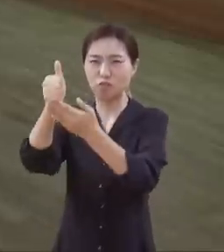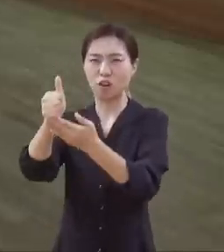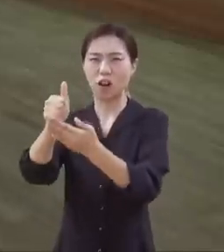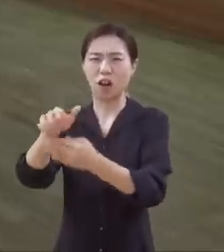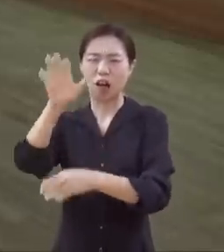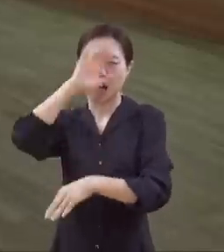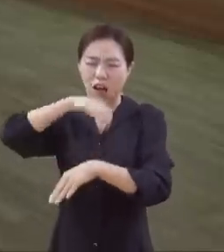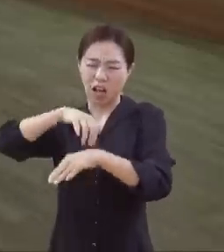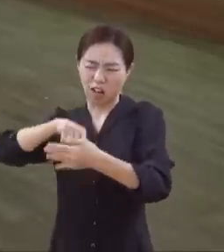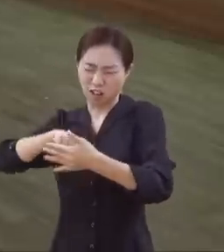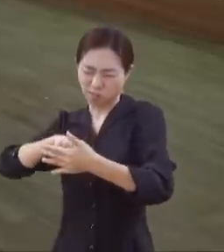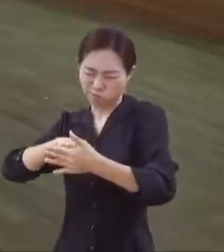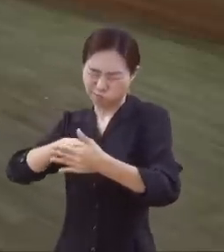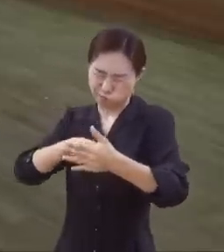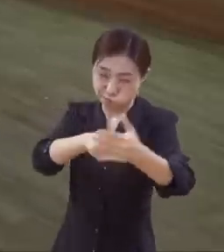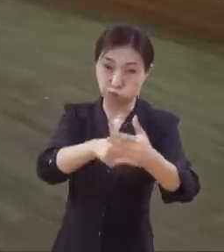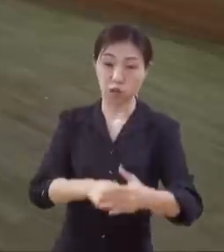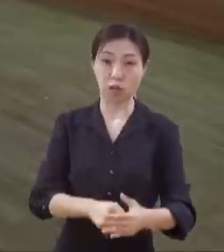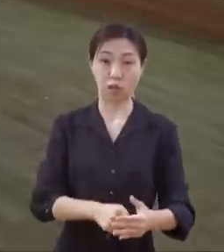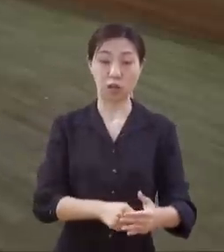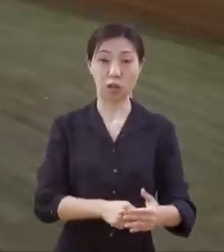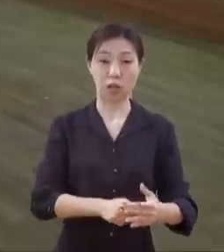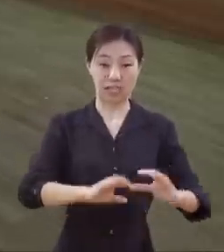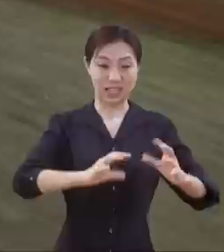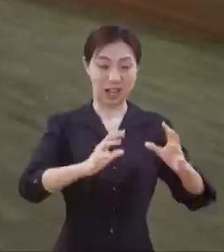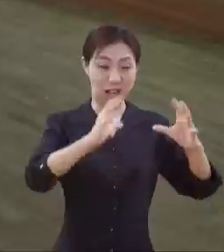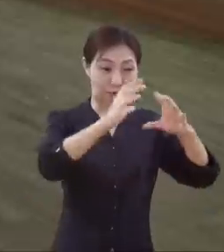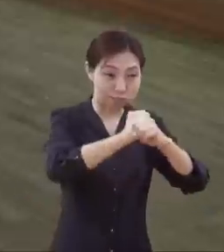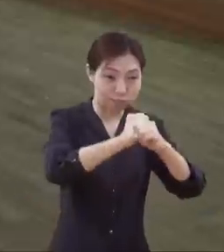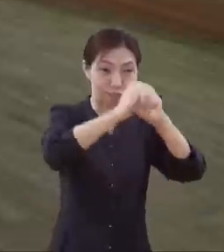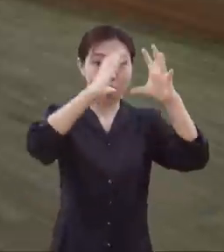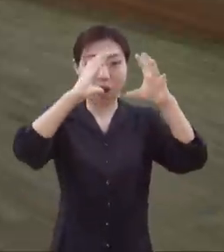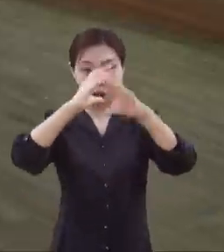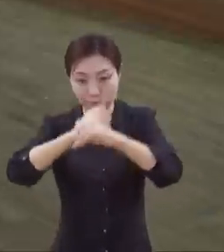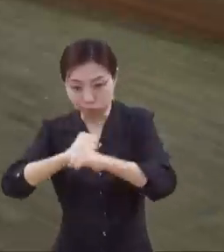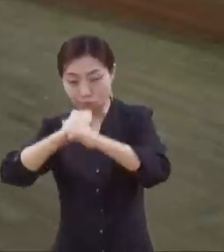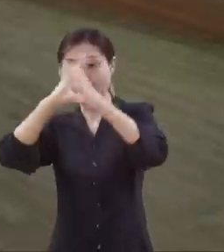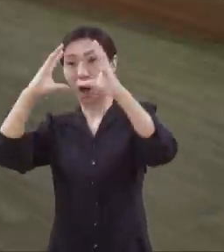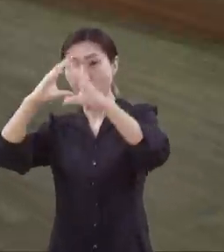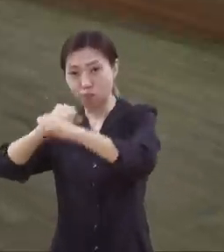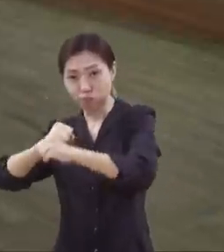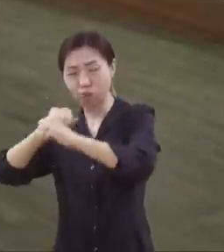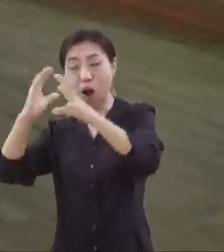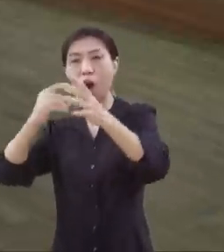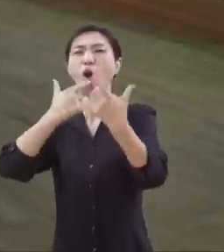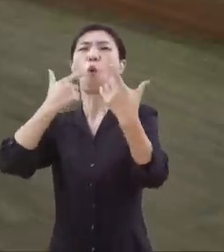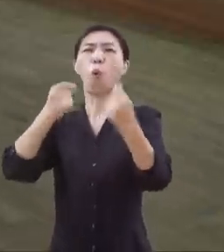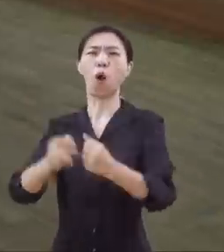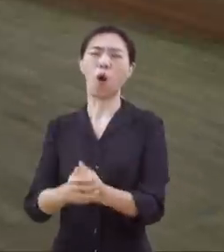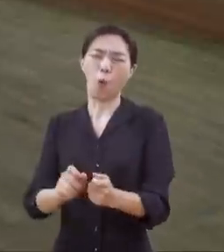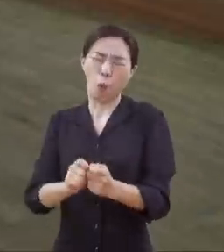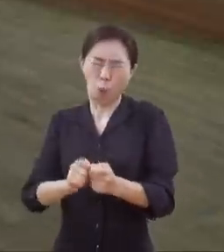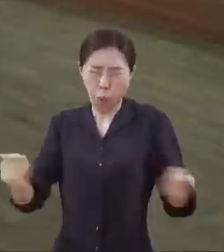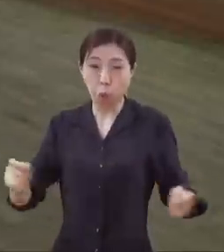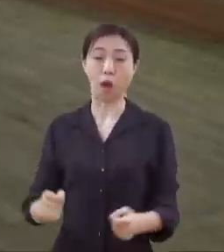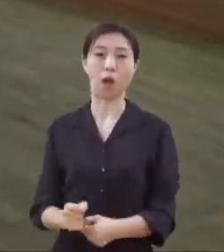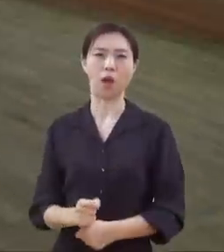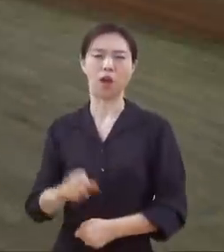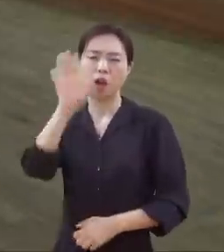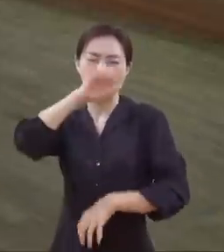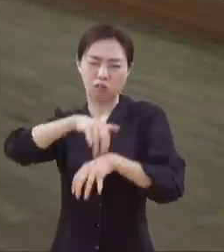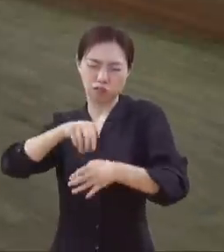그냥 꾸준히 닦겠다라는 마음이 참으로 중요한 마음가짐이다라는